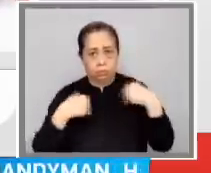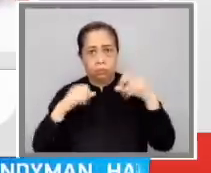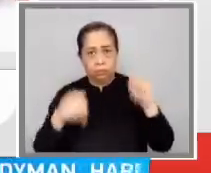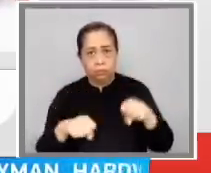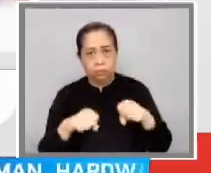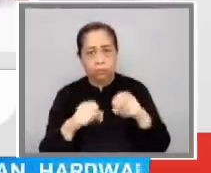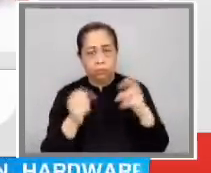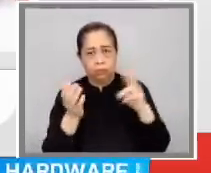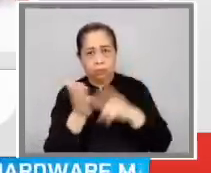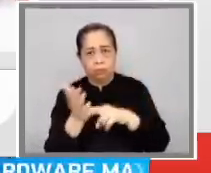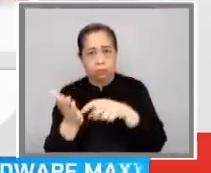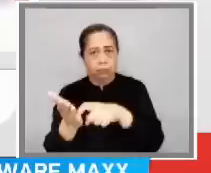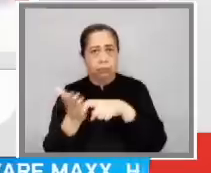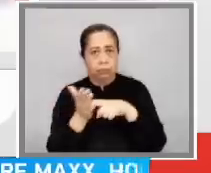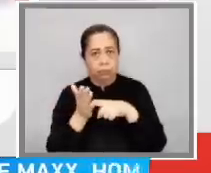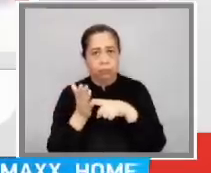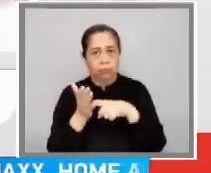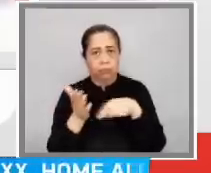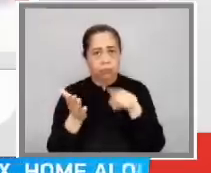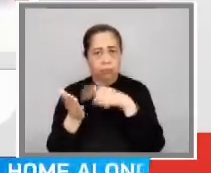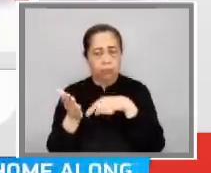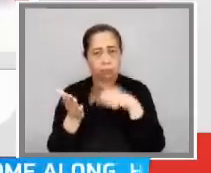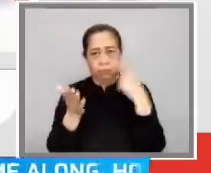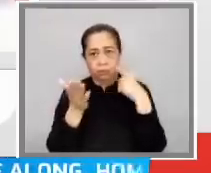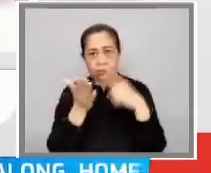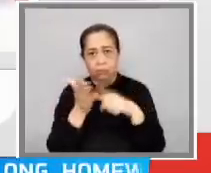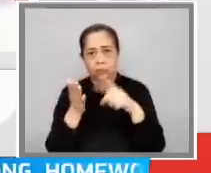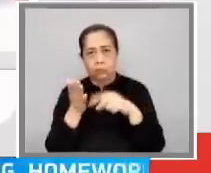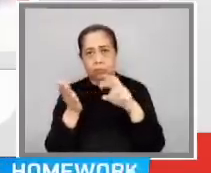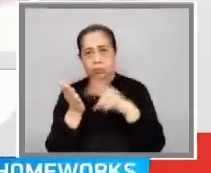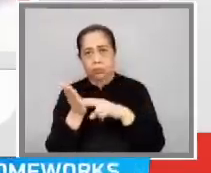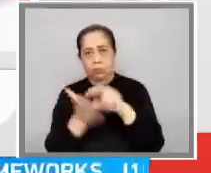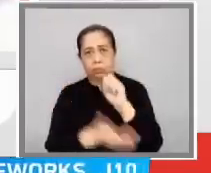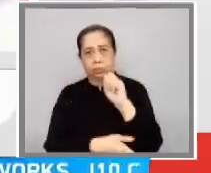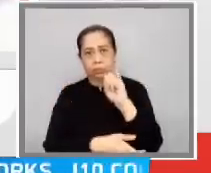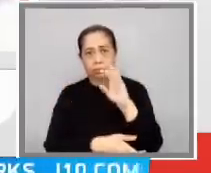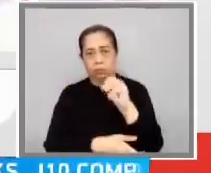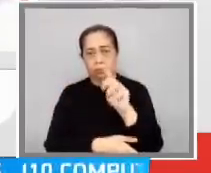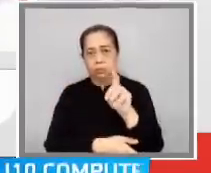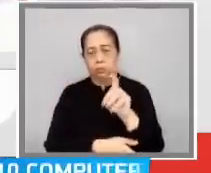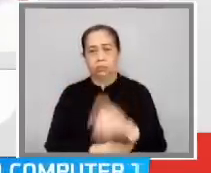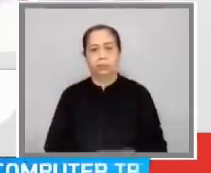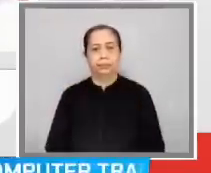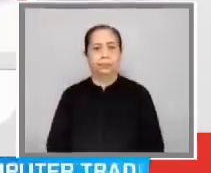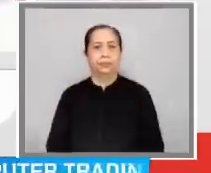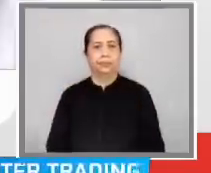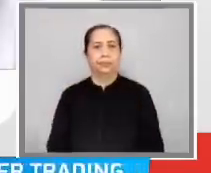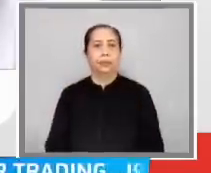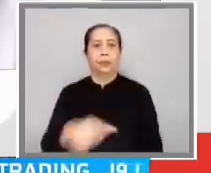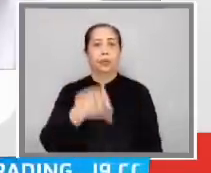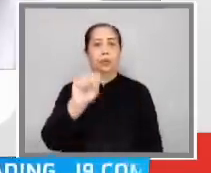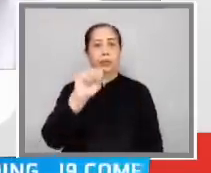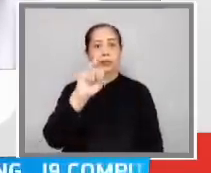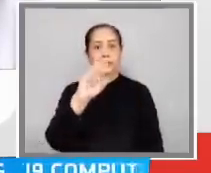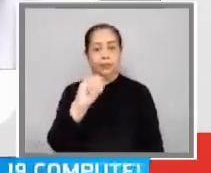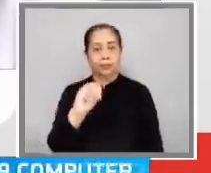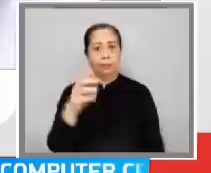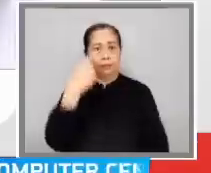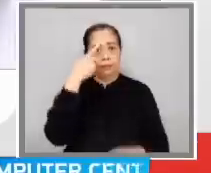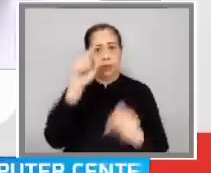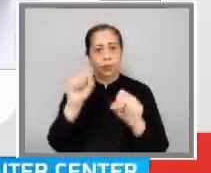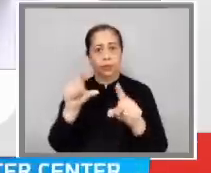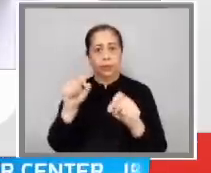mag-require at makakita nitong mga requirements para makapag-register ng SIM? Yung pong mga SIMs po, no, na for sale to the